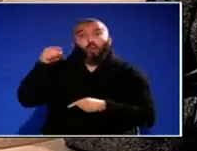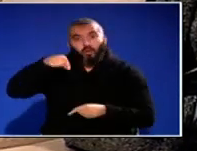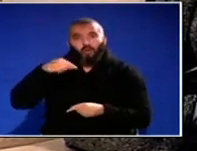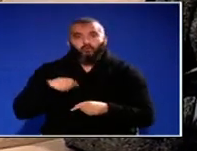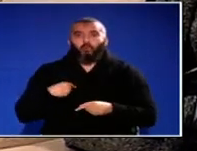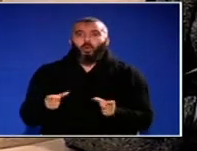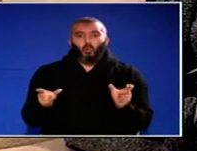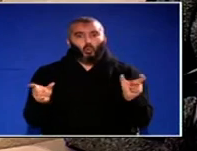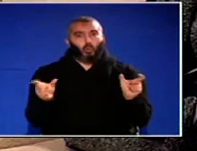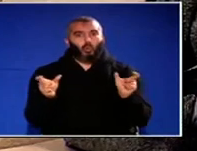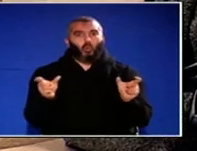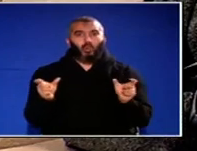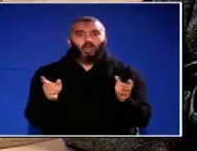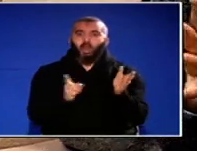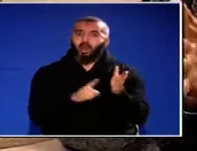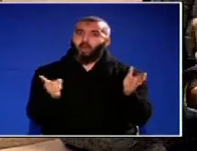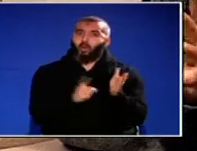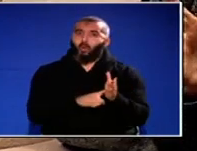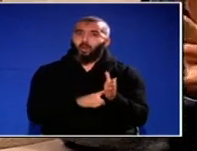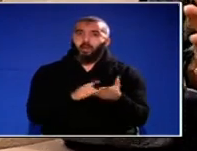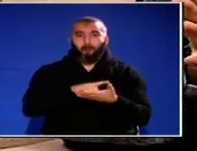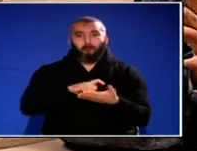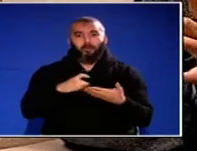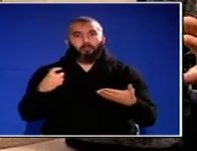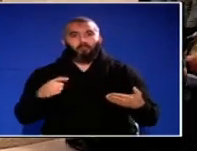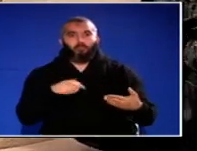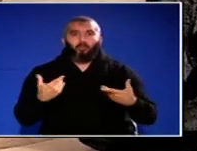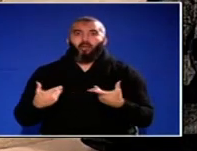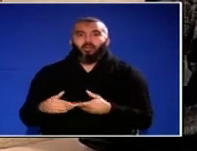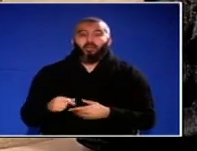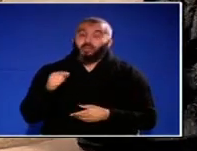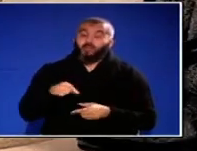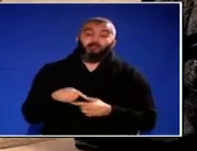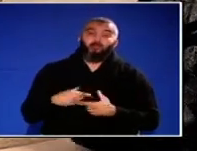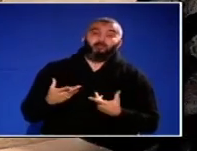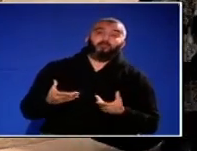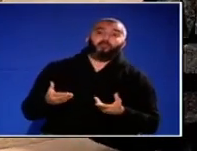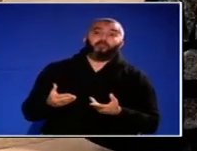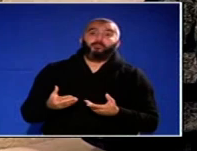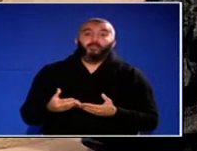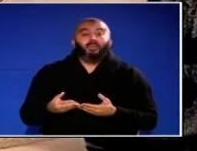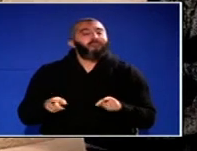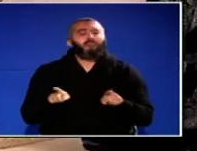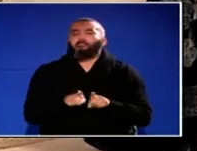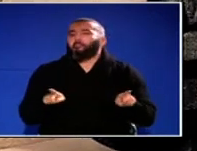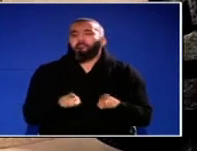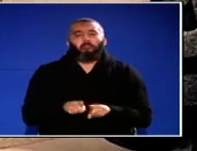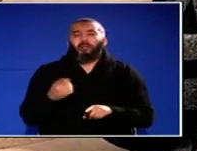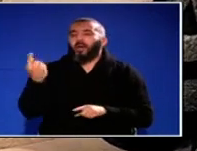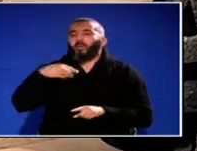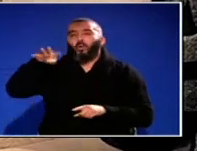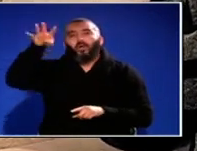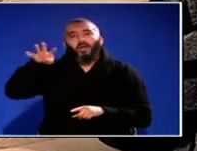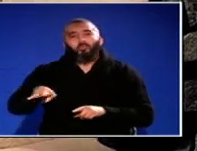بها. فكذلك نحن أيضا لكأنما هذه الأشهر هي ترجعون إلى الطريق، ترجعون إلى الأعمال الصالحة، ترجعون